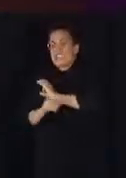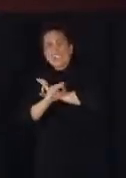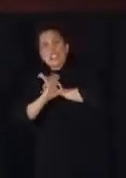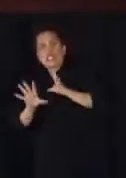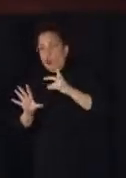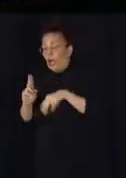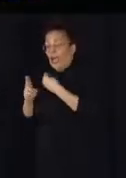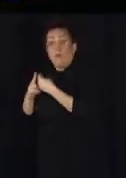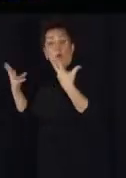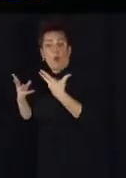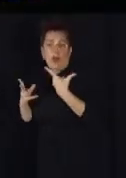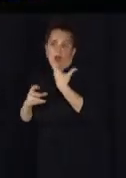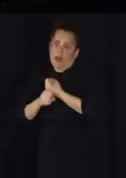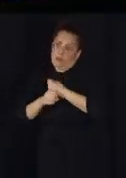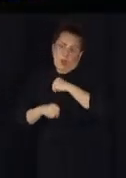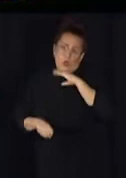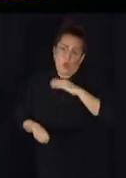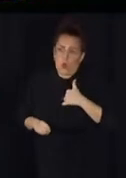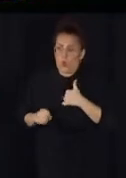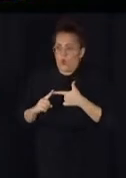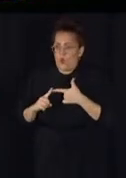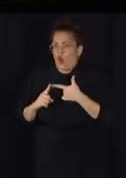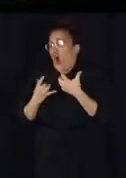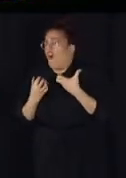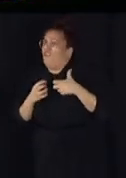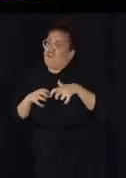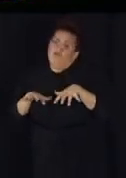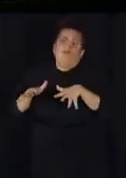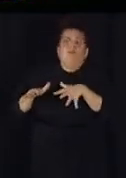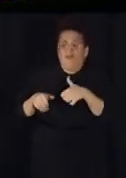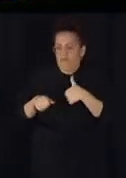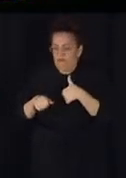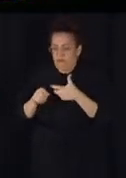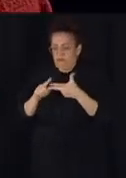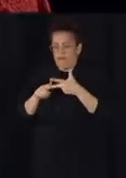envie ? Il pleuvait le jour où vous deviez aller manifester ?